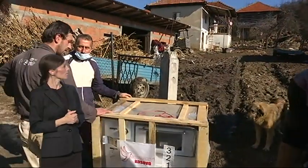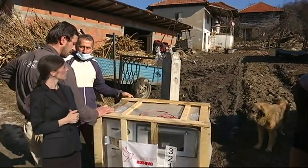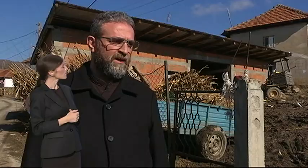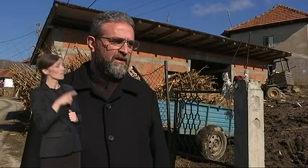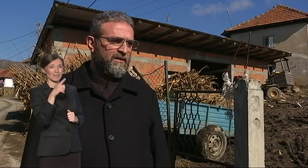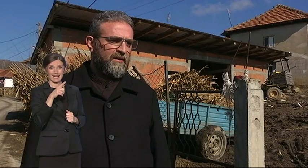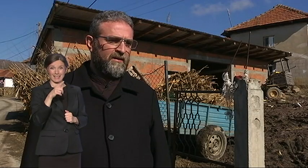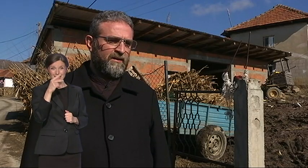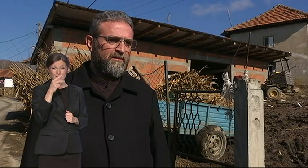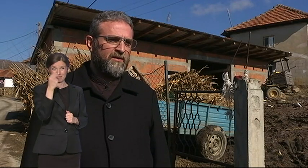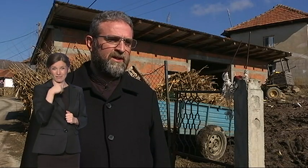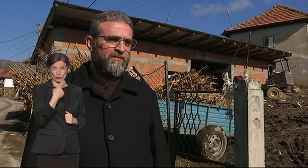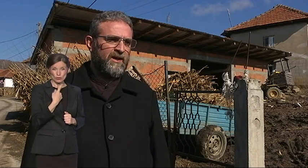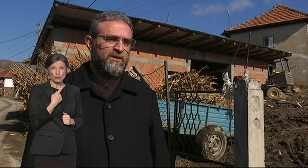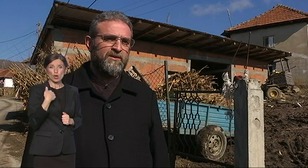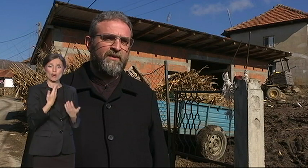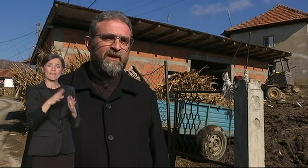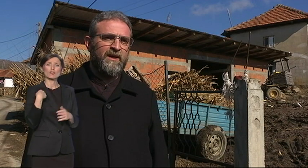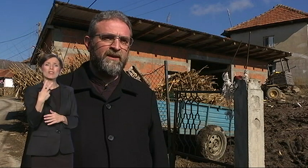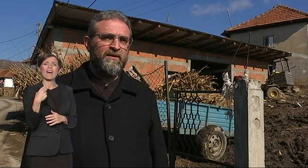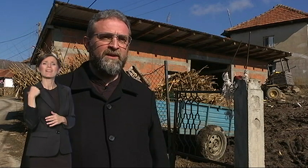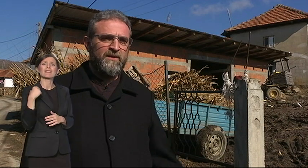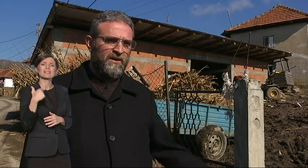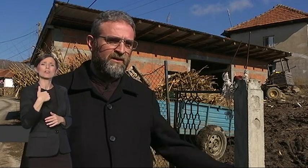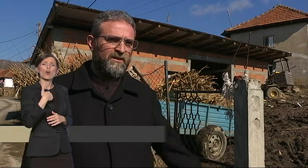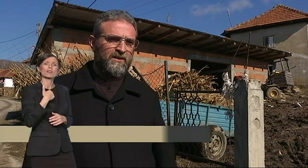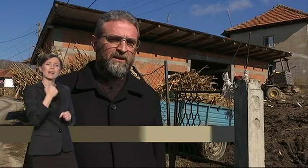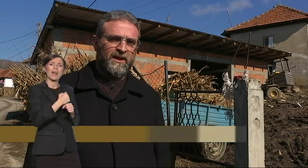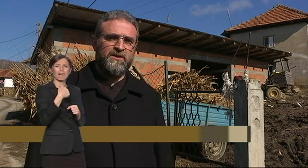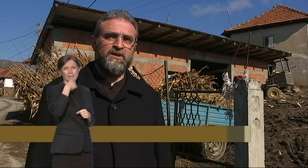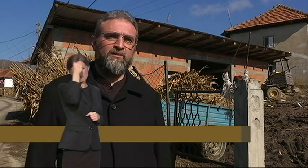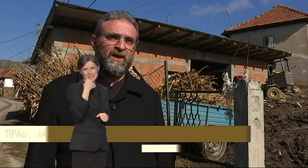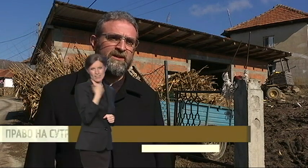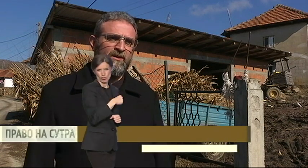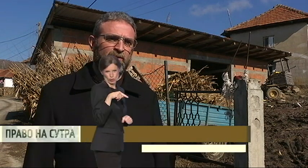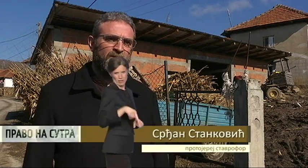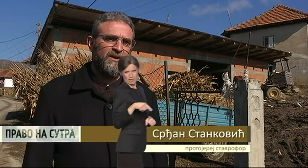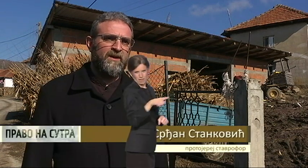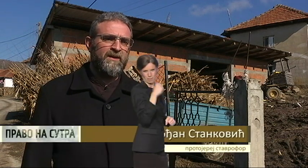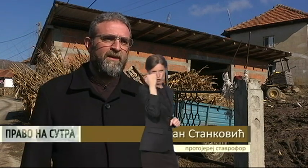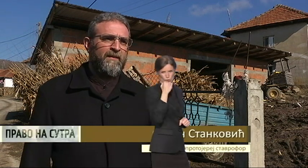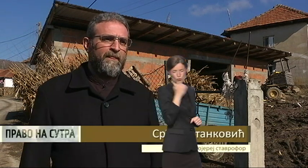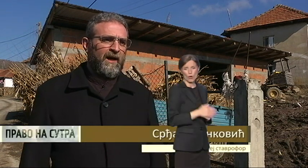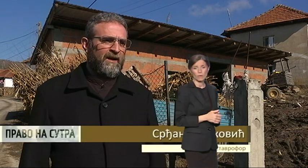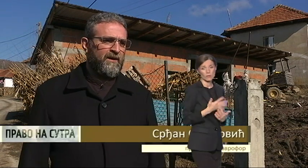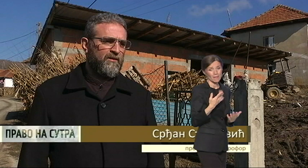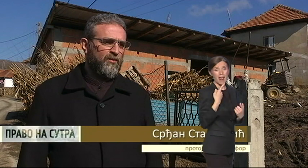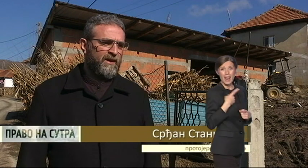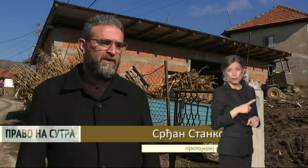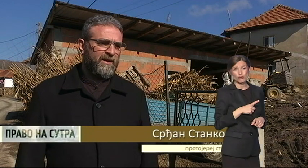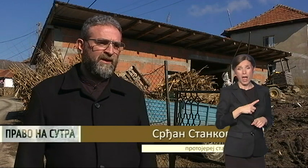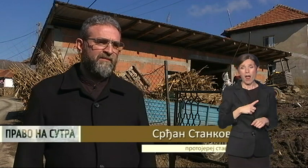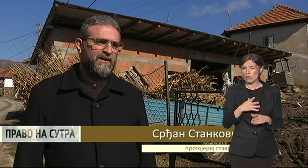Metohiji, imao sam, nažalost, prilike da vidim i teže situacije od ovoga, ali